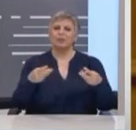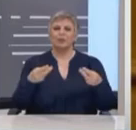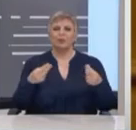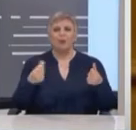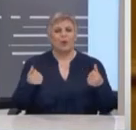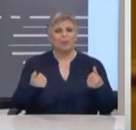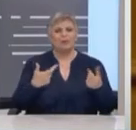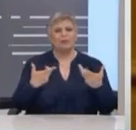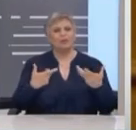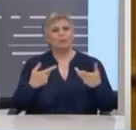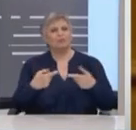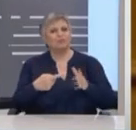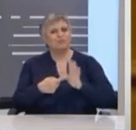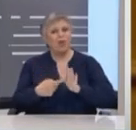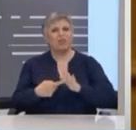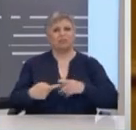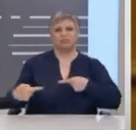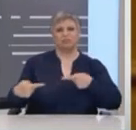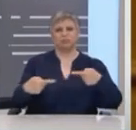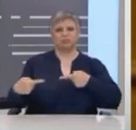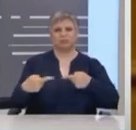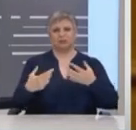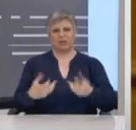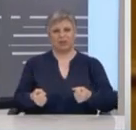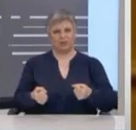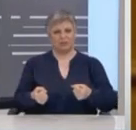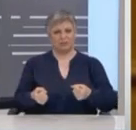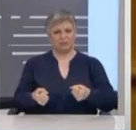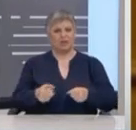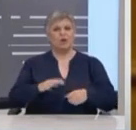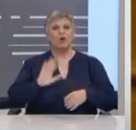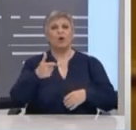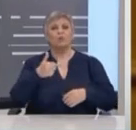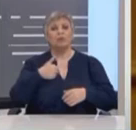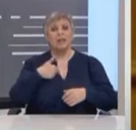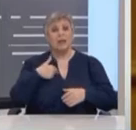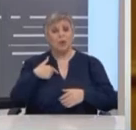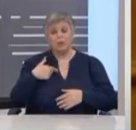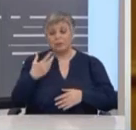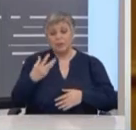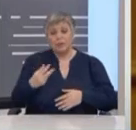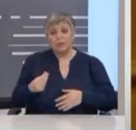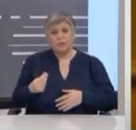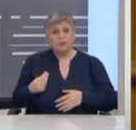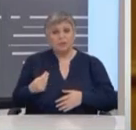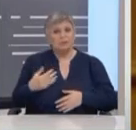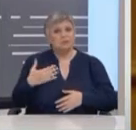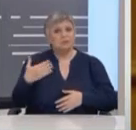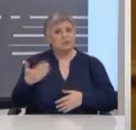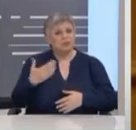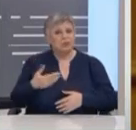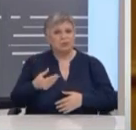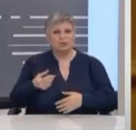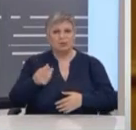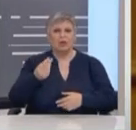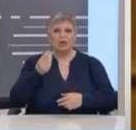έντονης αντιπαράθεσης, η δική μου αίσθηση είναι ότι από τη σημερινή συζήτηση, όσοι την παρακολούθησαν με προσοχή και